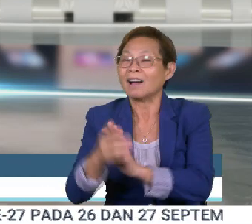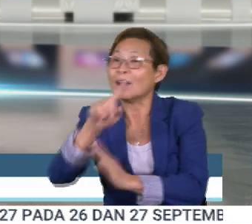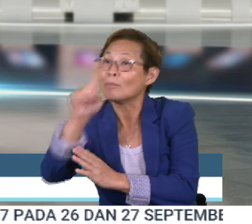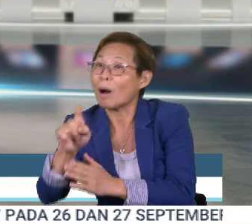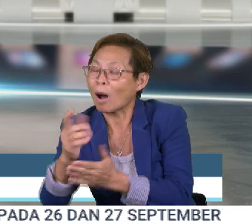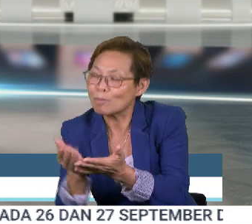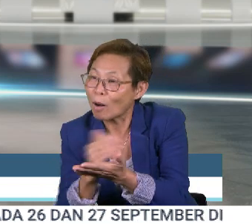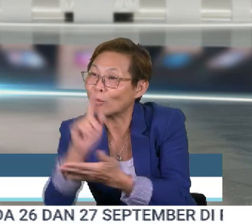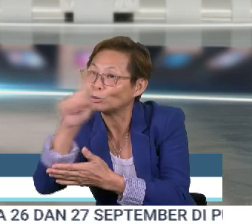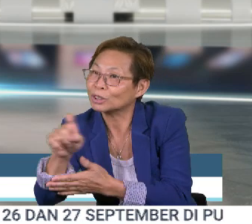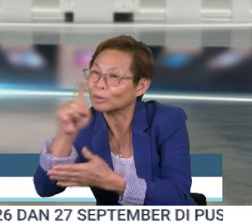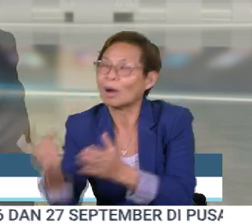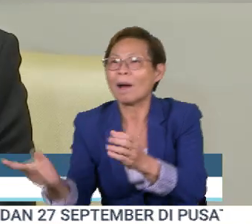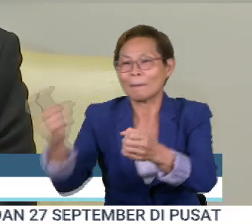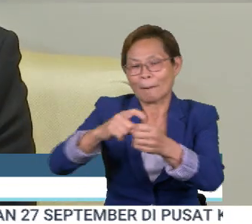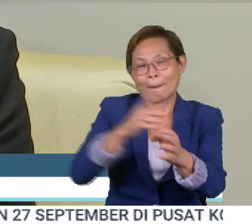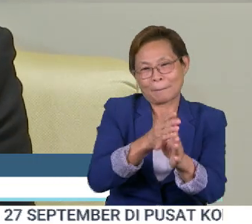bidang berkaitan.